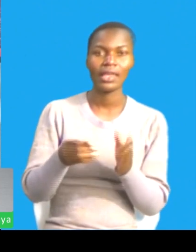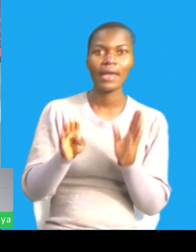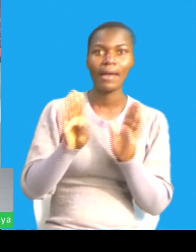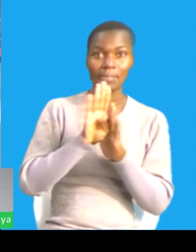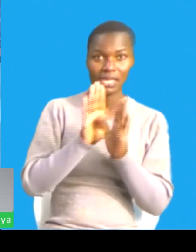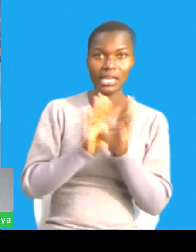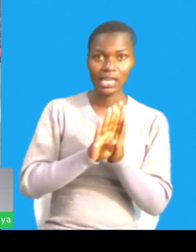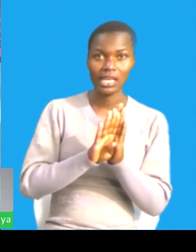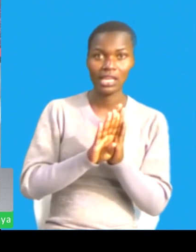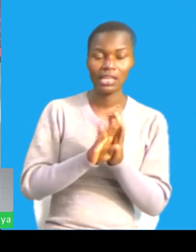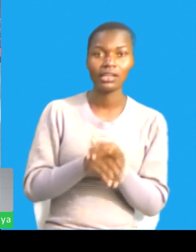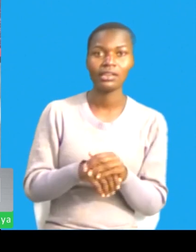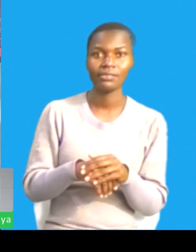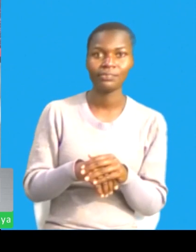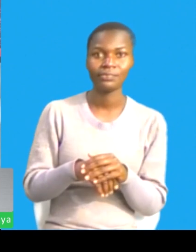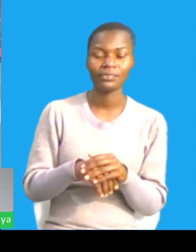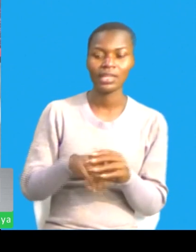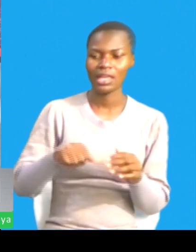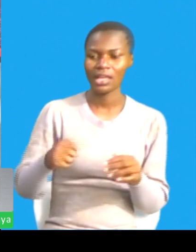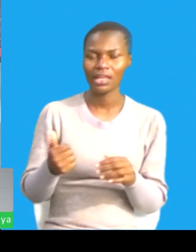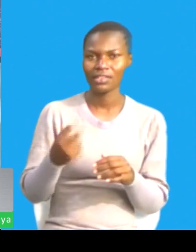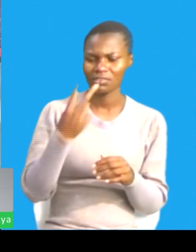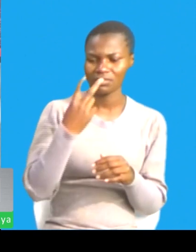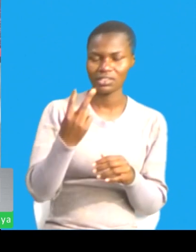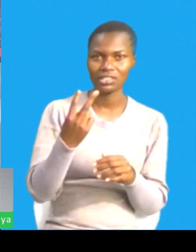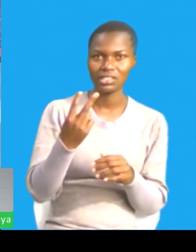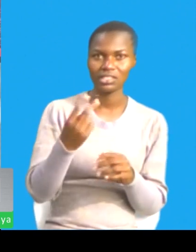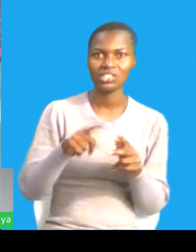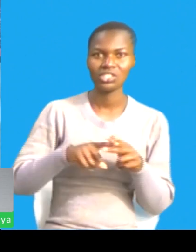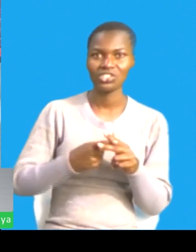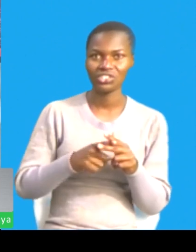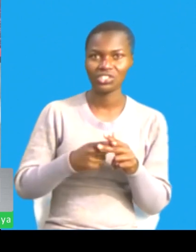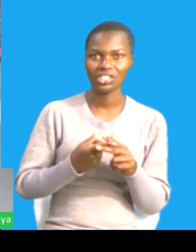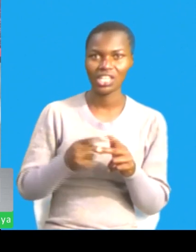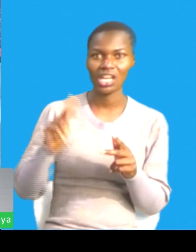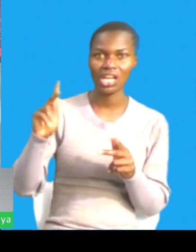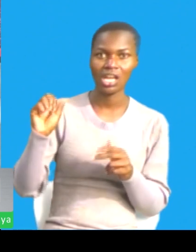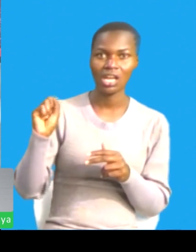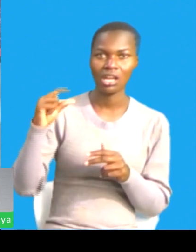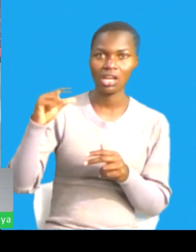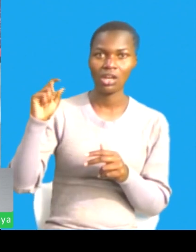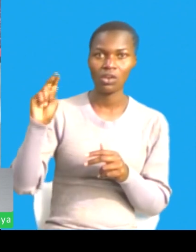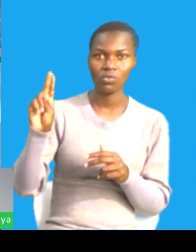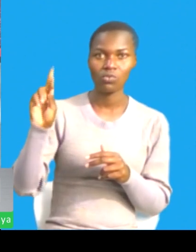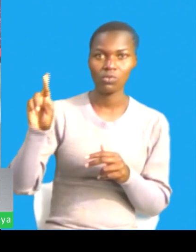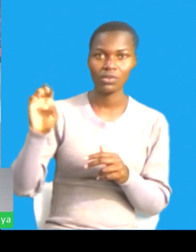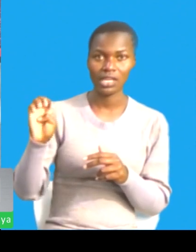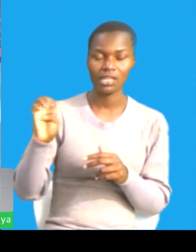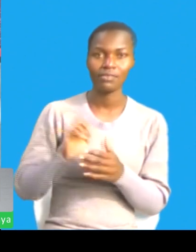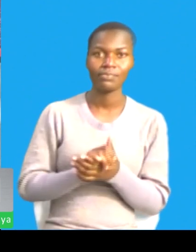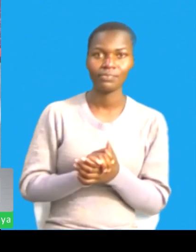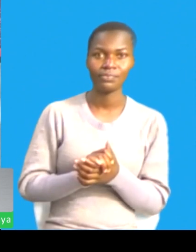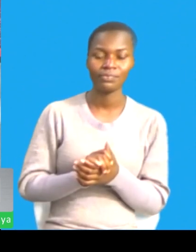act. Tumeona wengine kama Engineer Kagure alipitisha CDF. Engineer Kagure ni wa wapi?